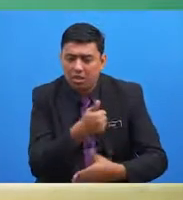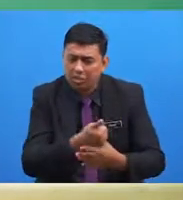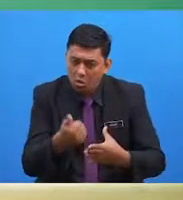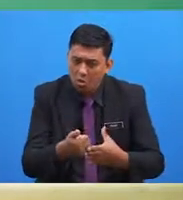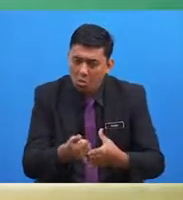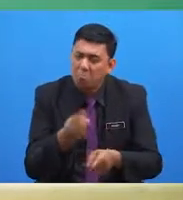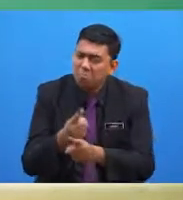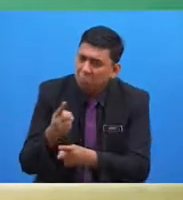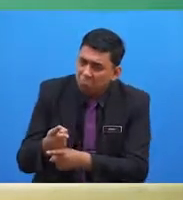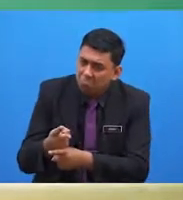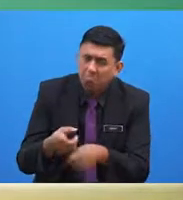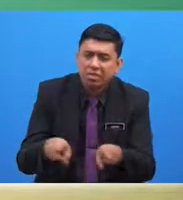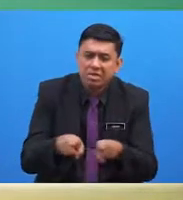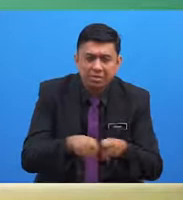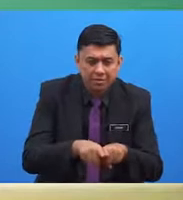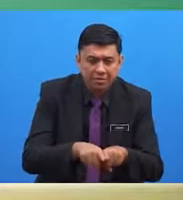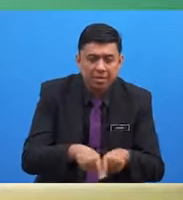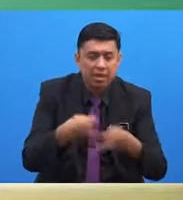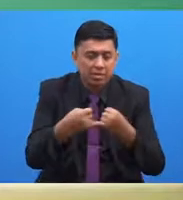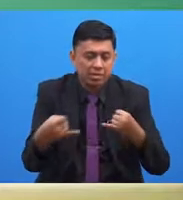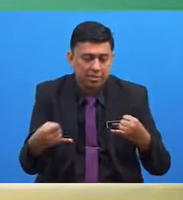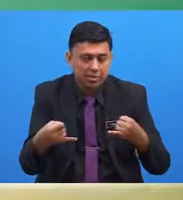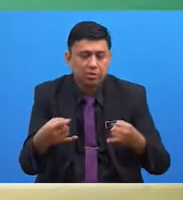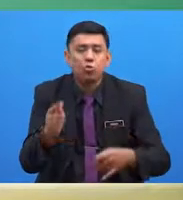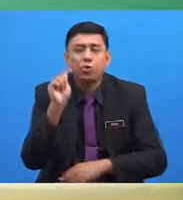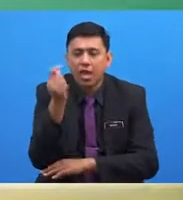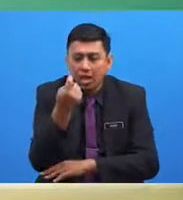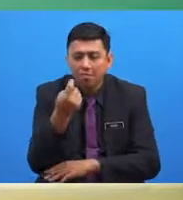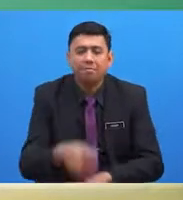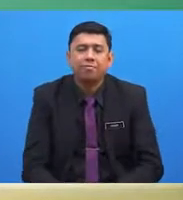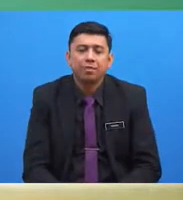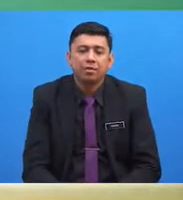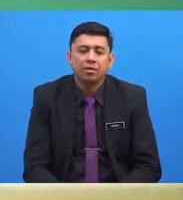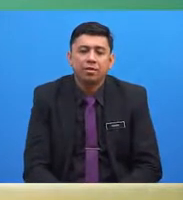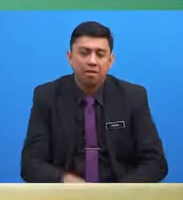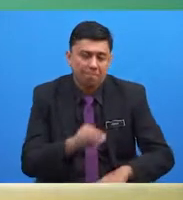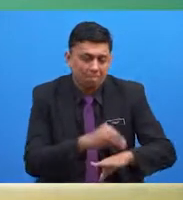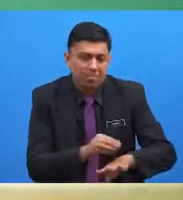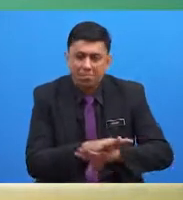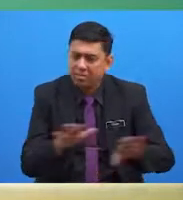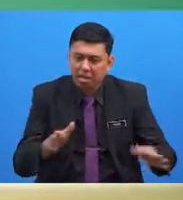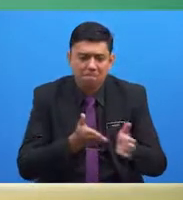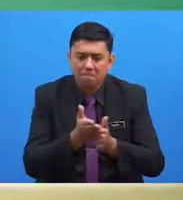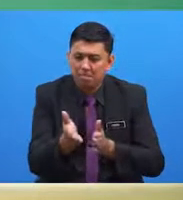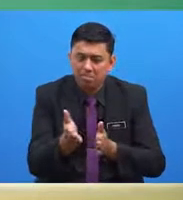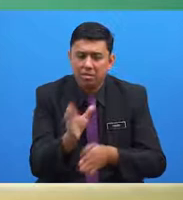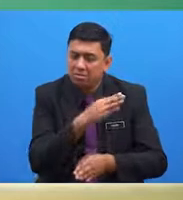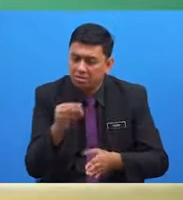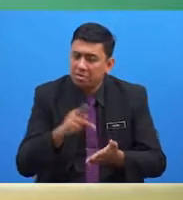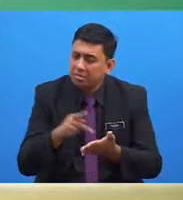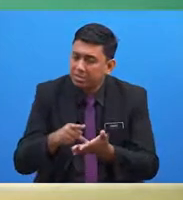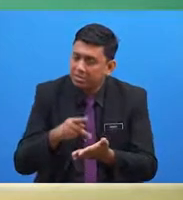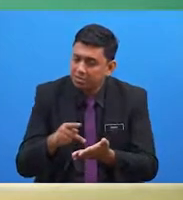bersama. Manakala bagi jenis perniagaan milikan tunggal, hayat tidak berterusan dan